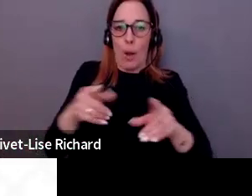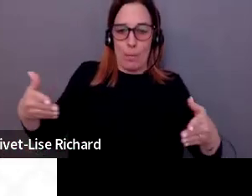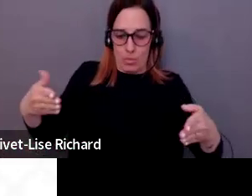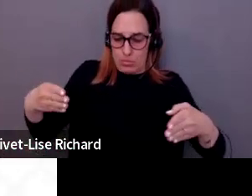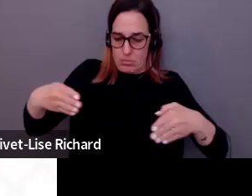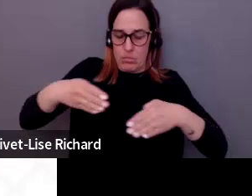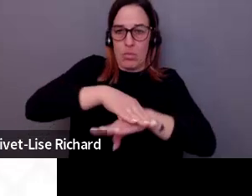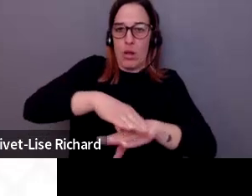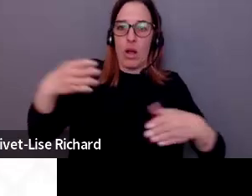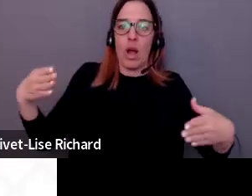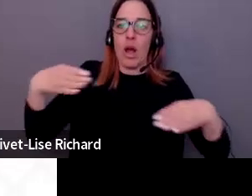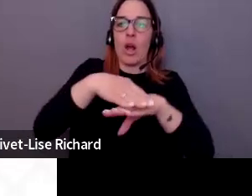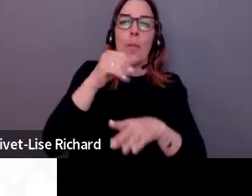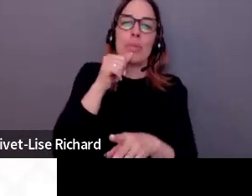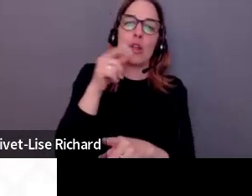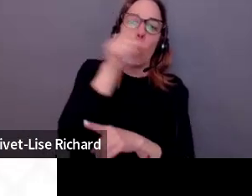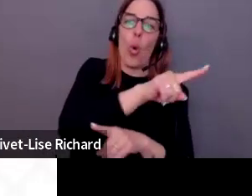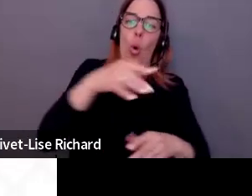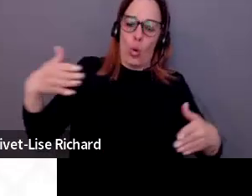là, et comme Beyoncé portait, là.